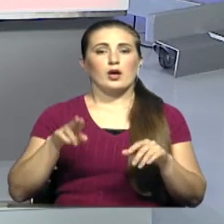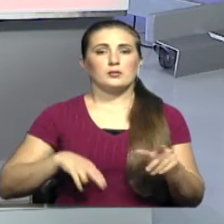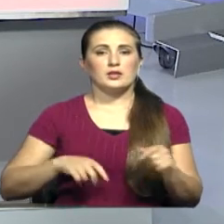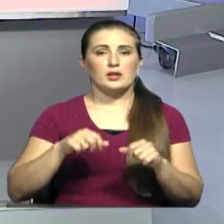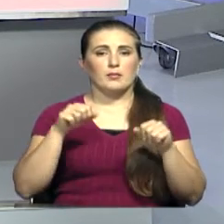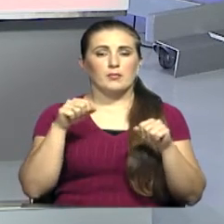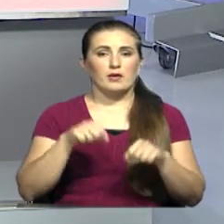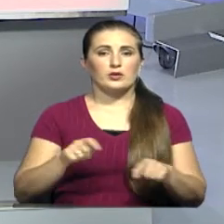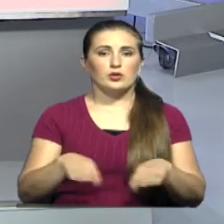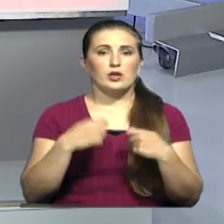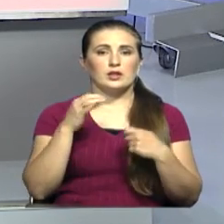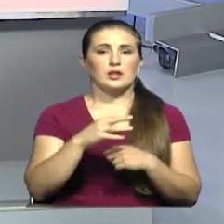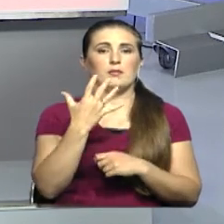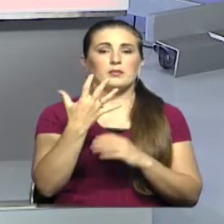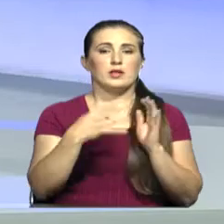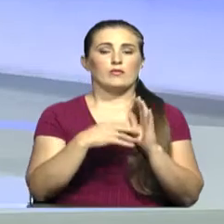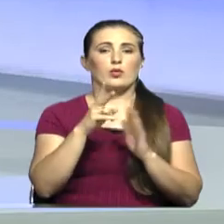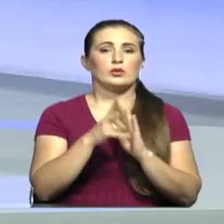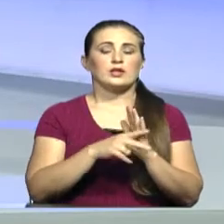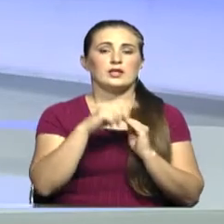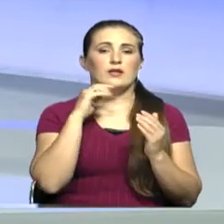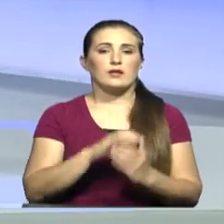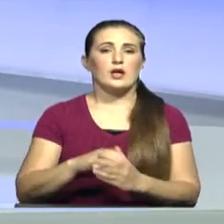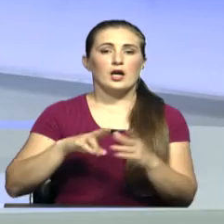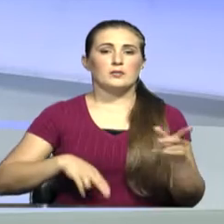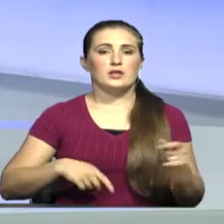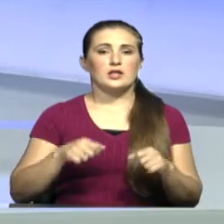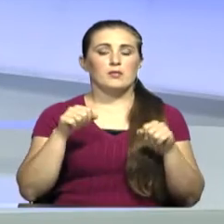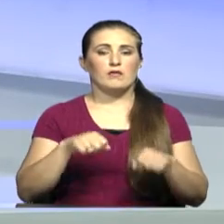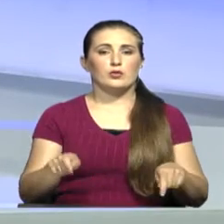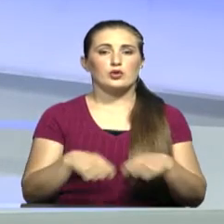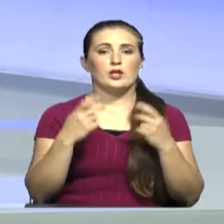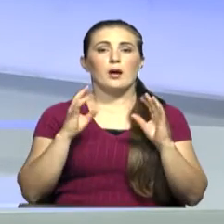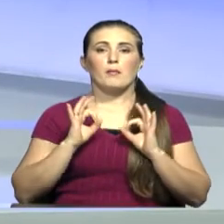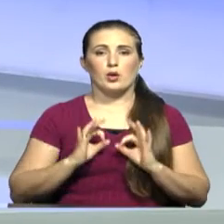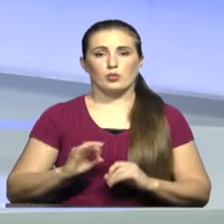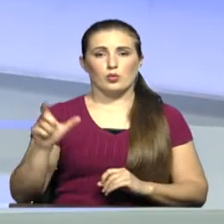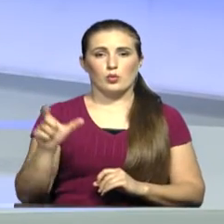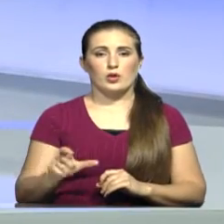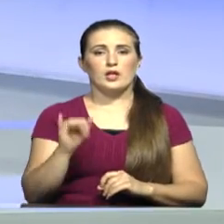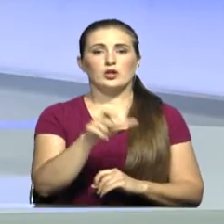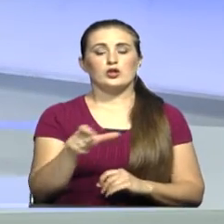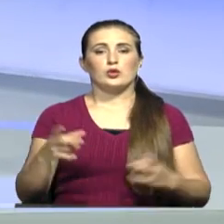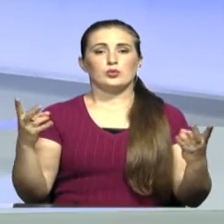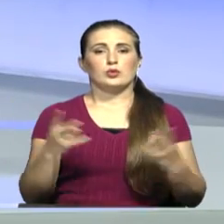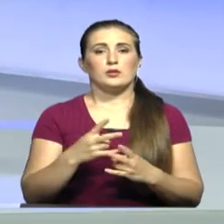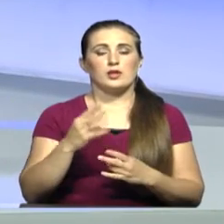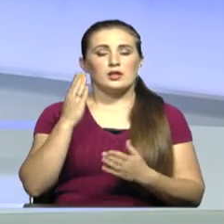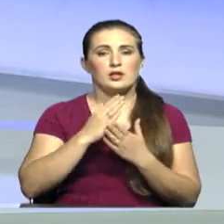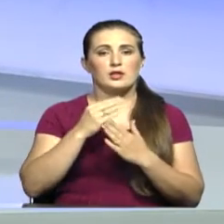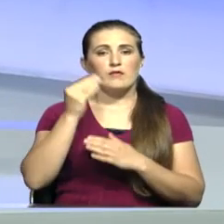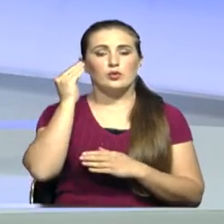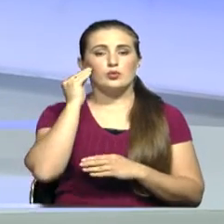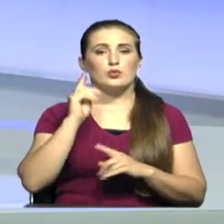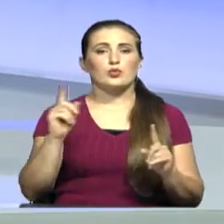статье 5.59 Кодекса Российской Федерации об административных правонарушениях прокурор. При этом гражданам стоит иметь в виду, что срок